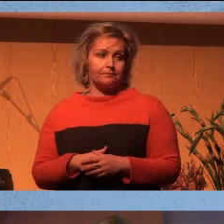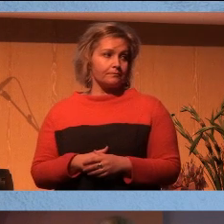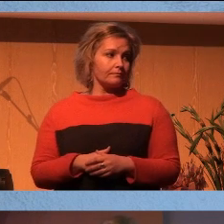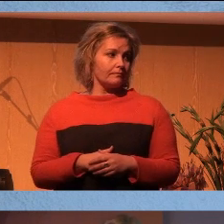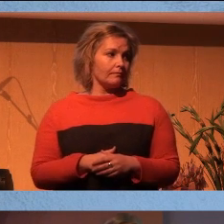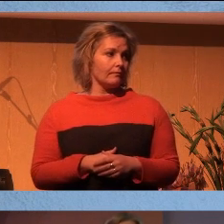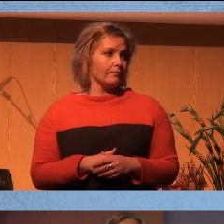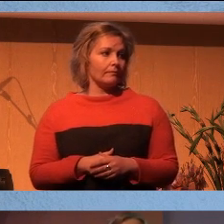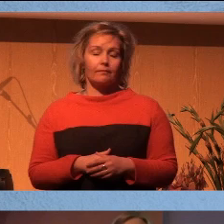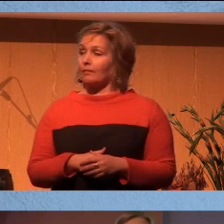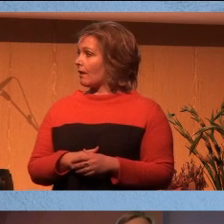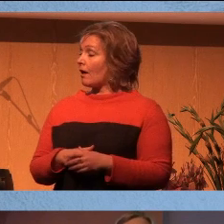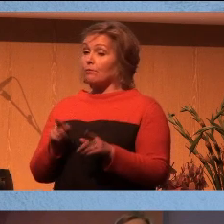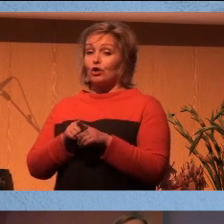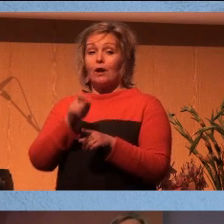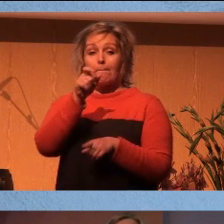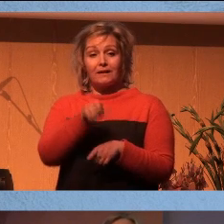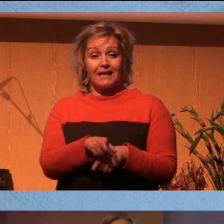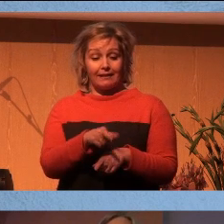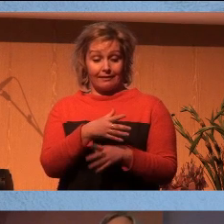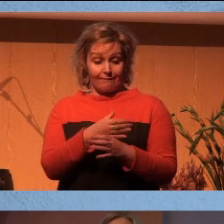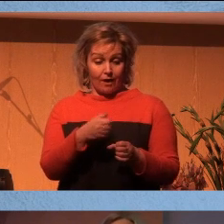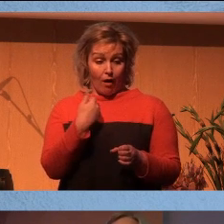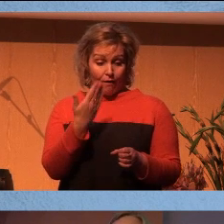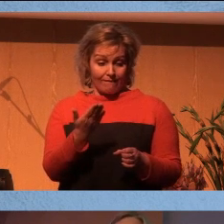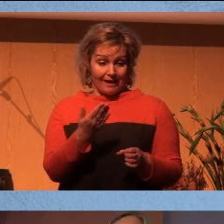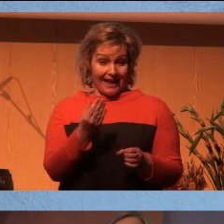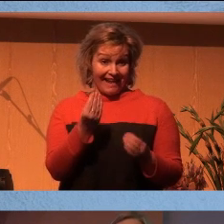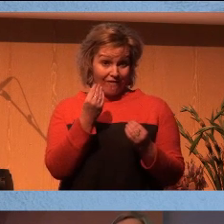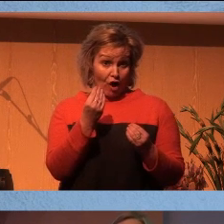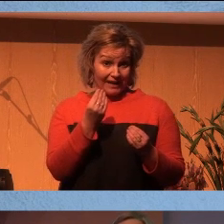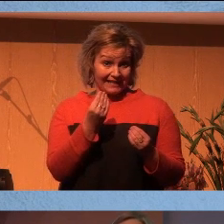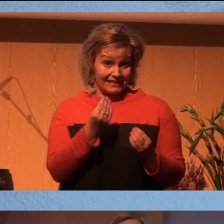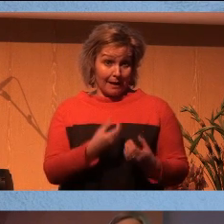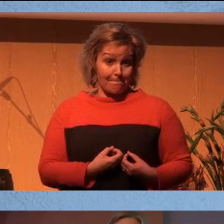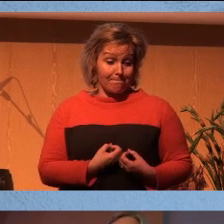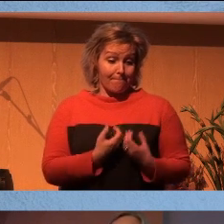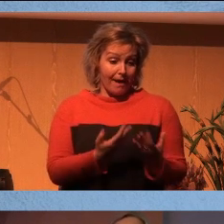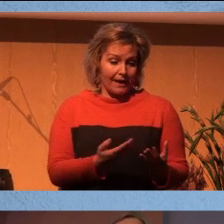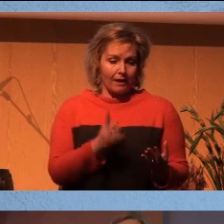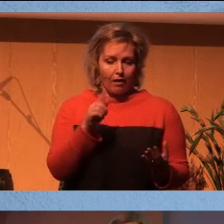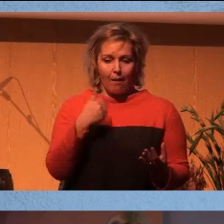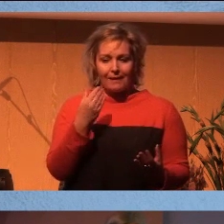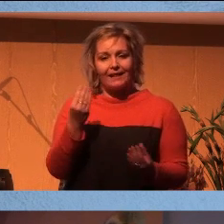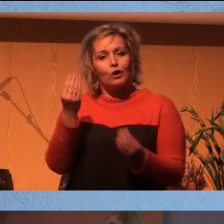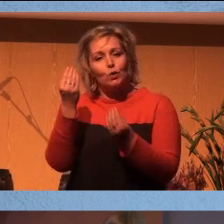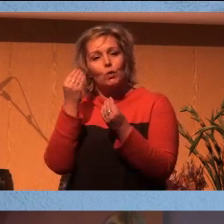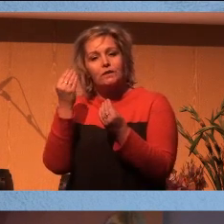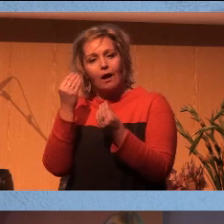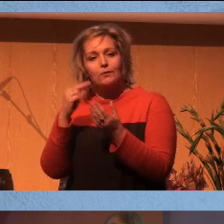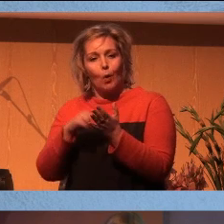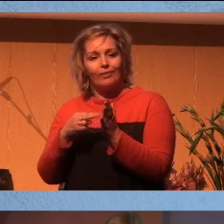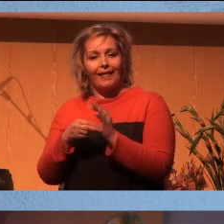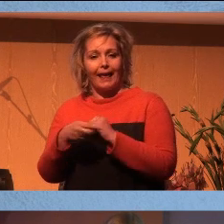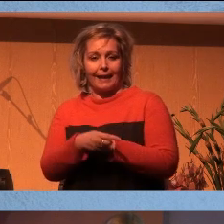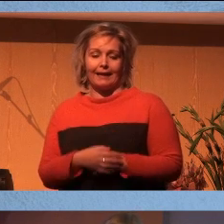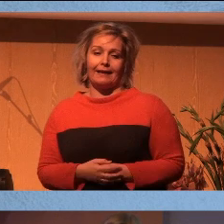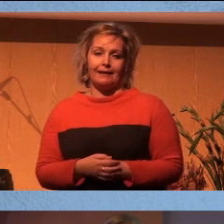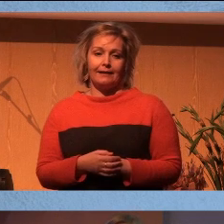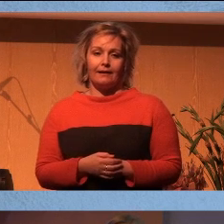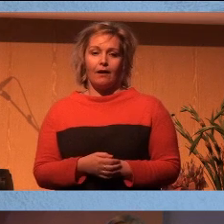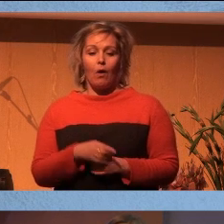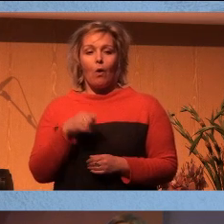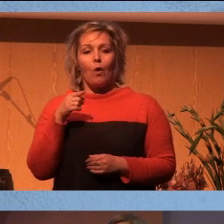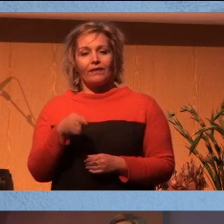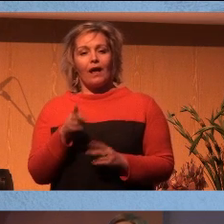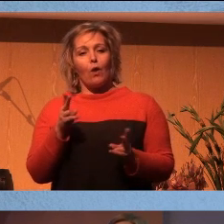det betyr at pasienten går fra å være man kan si, en erfaringsbærer til også å bli en kunnskapshåndterer. Og